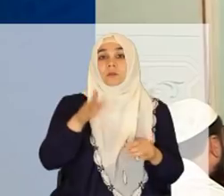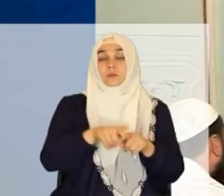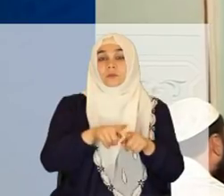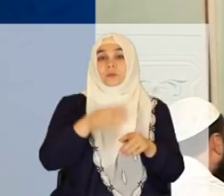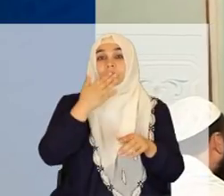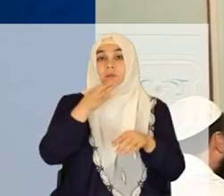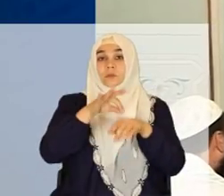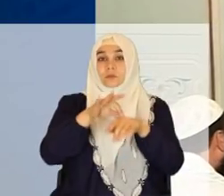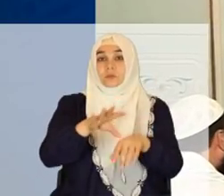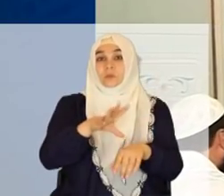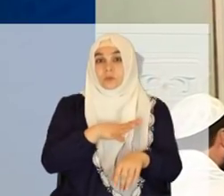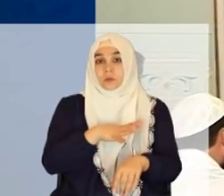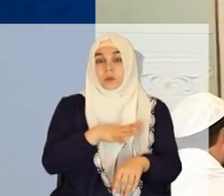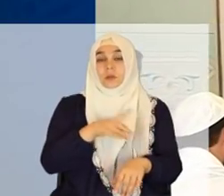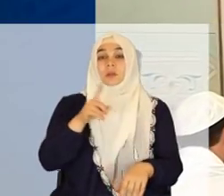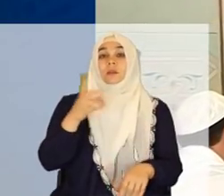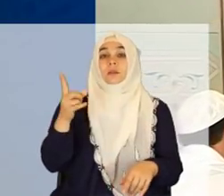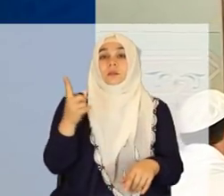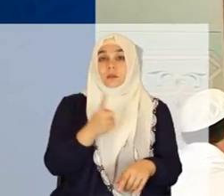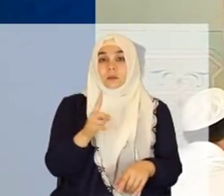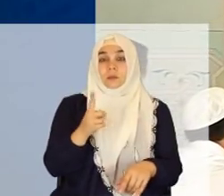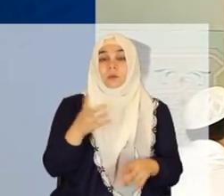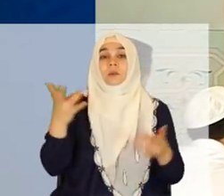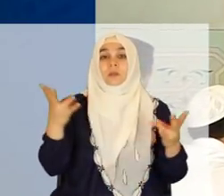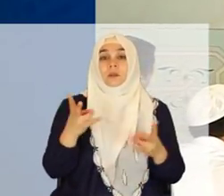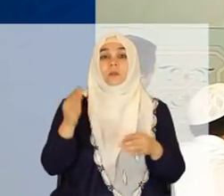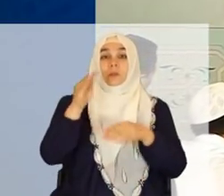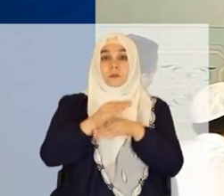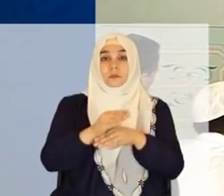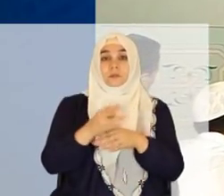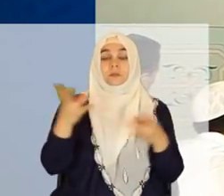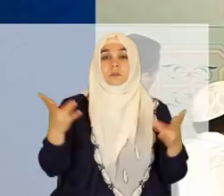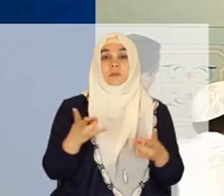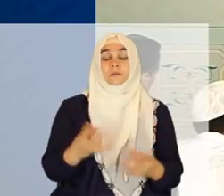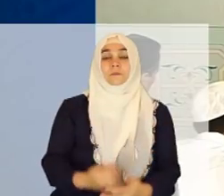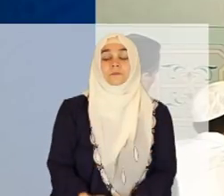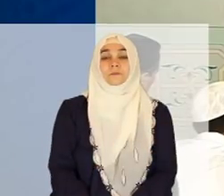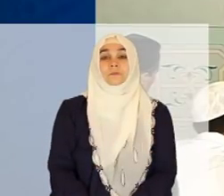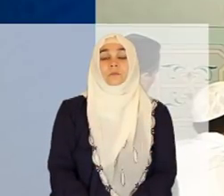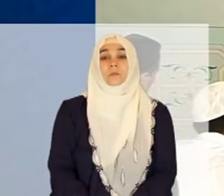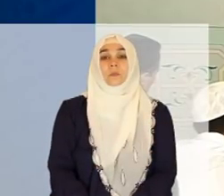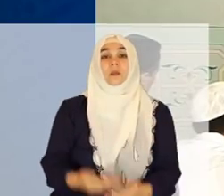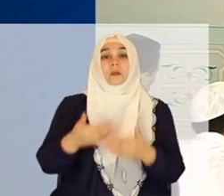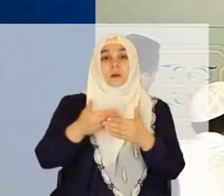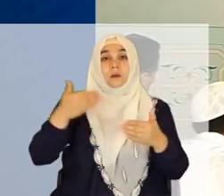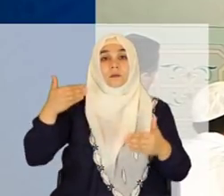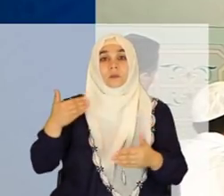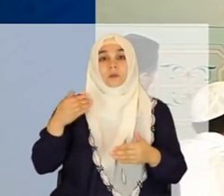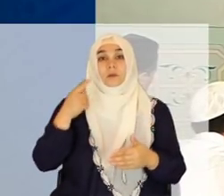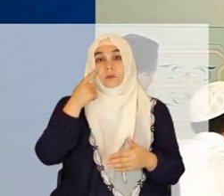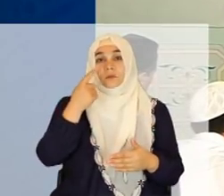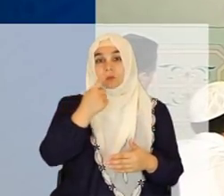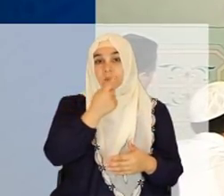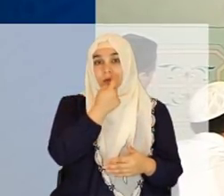ro'zasi bo'lishi uchun demak yana qo'shimcha narsalar bo'lishi kerak ekan. Bunda avvalo